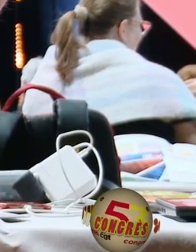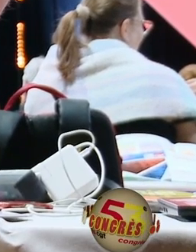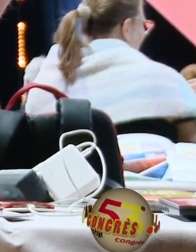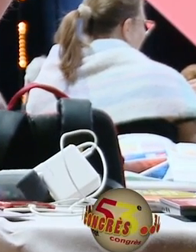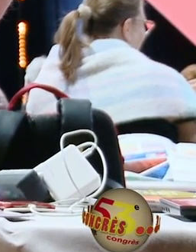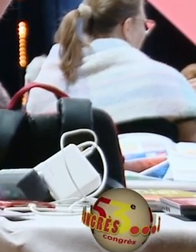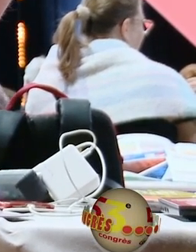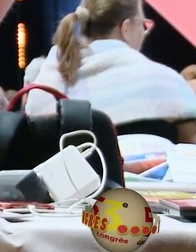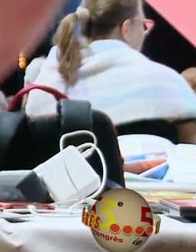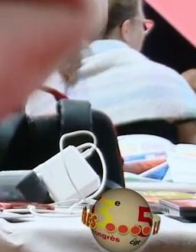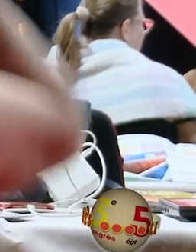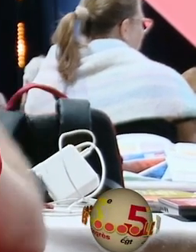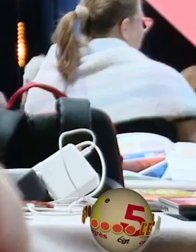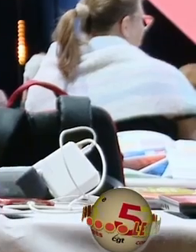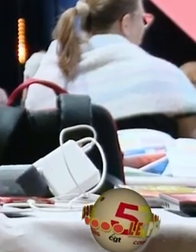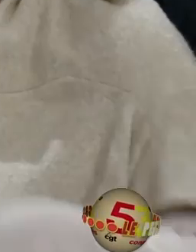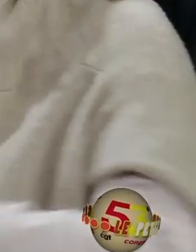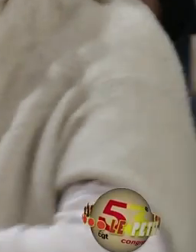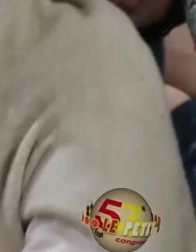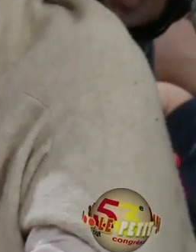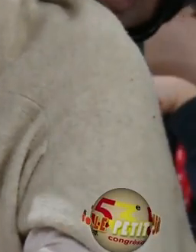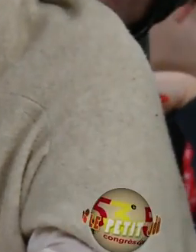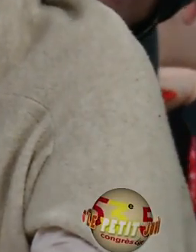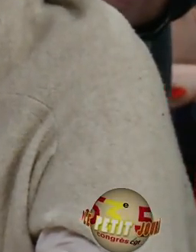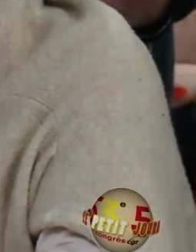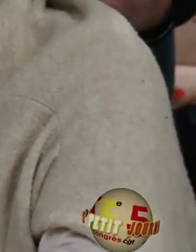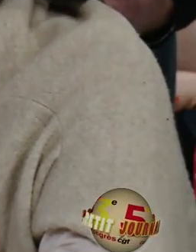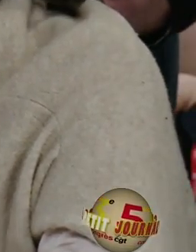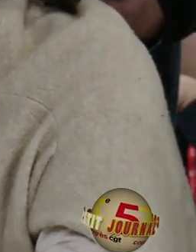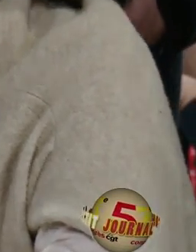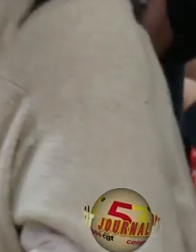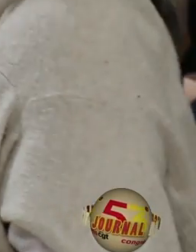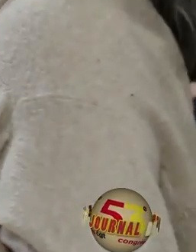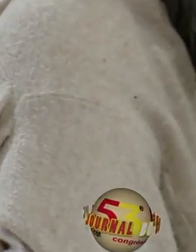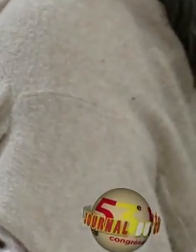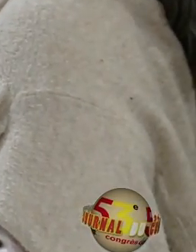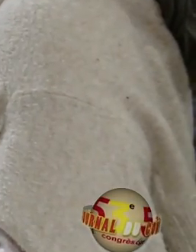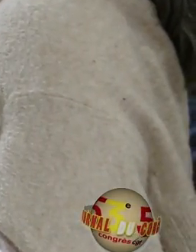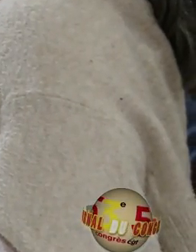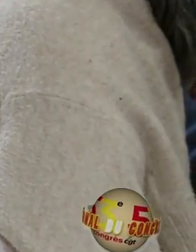Thank you.